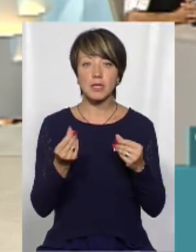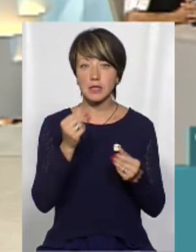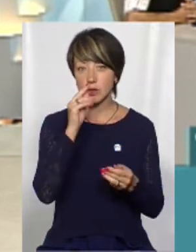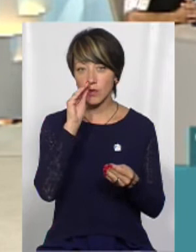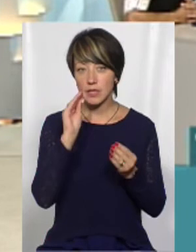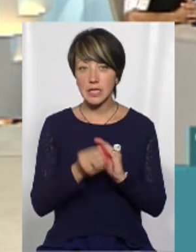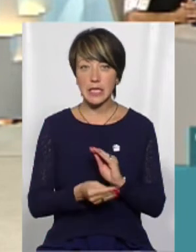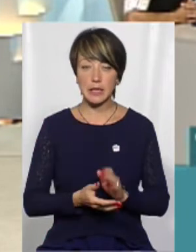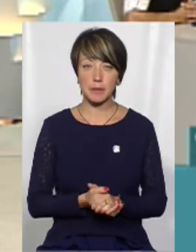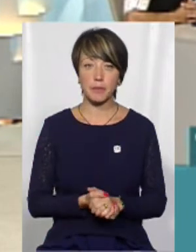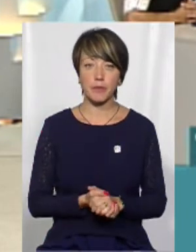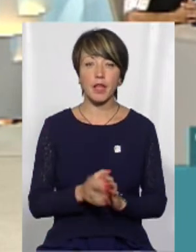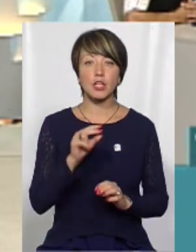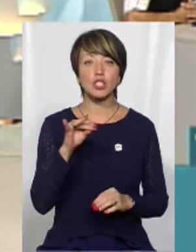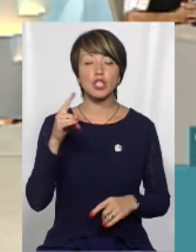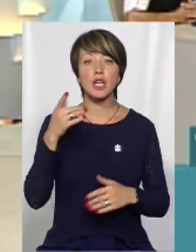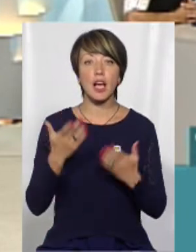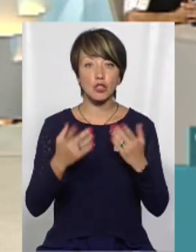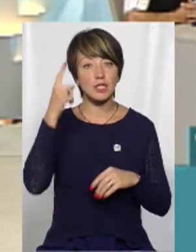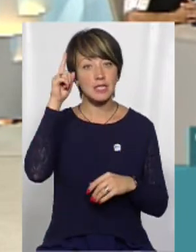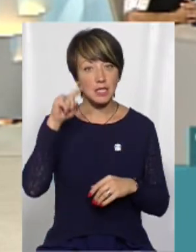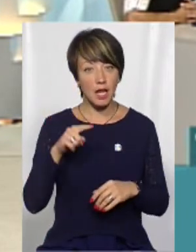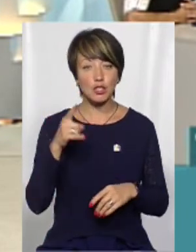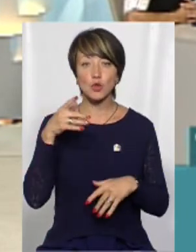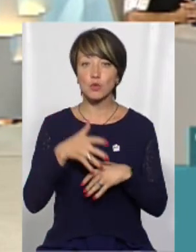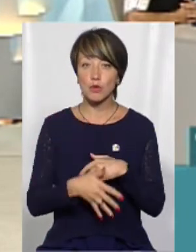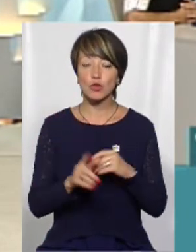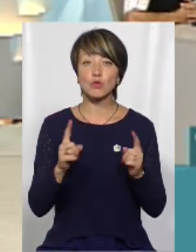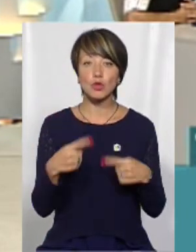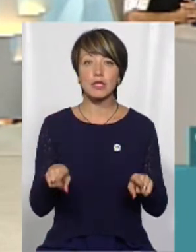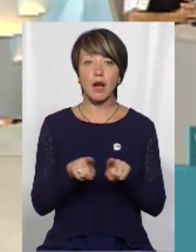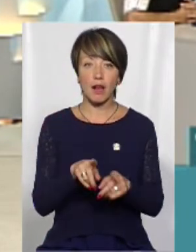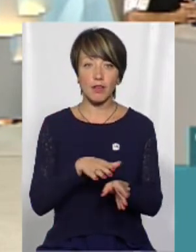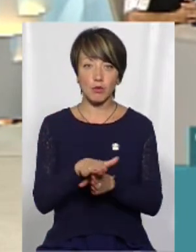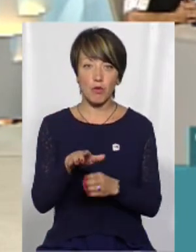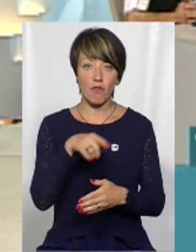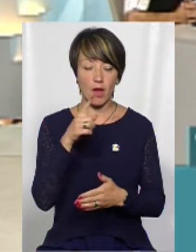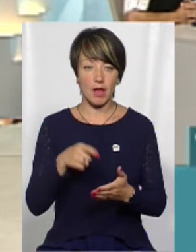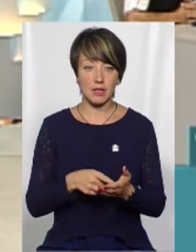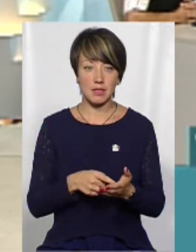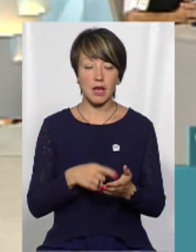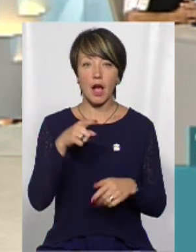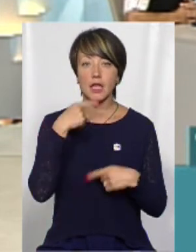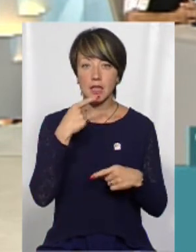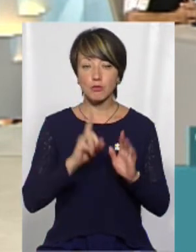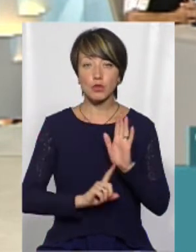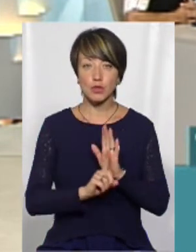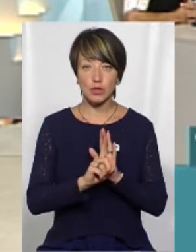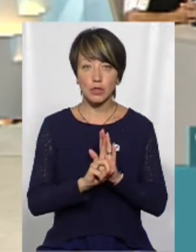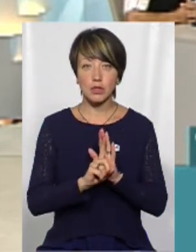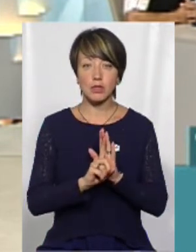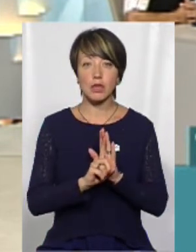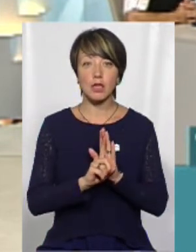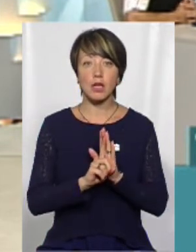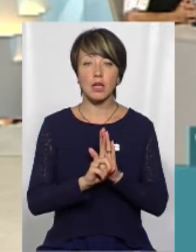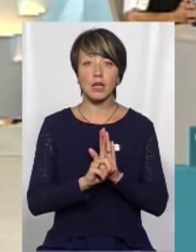тіні? І чи розуміє, якщо знаєте, чи розуміє він, чого це так відбувається? Бо він там казав на початку, що